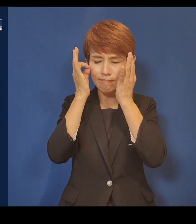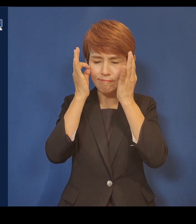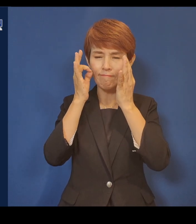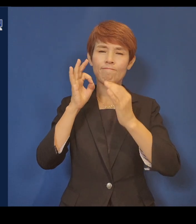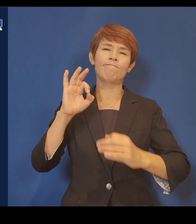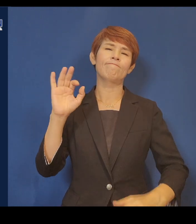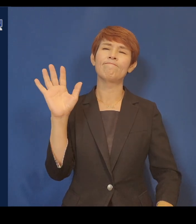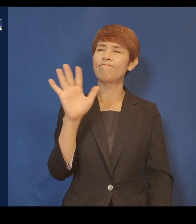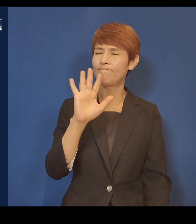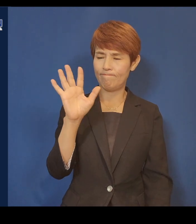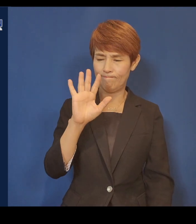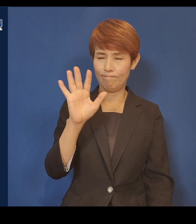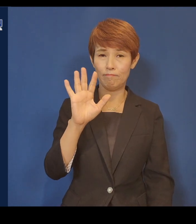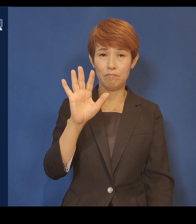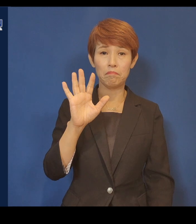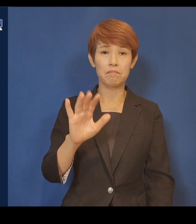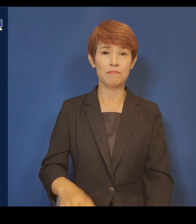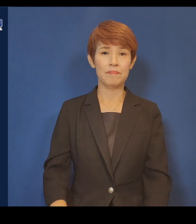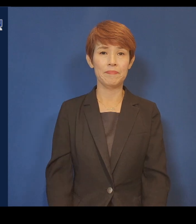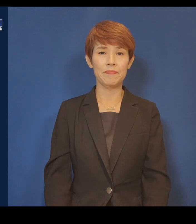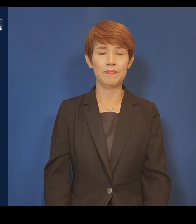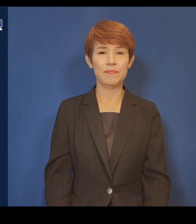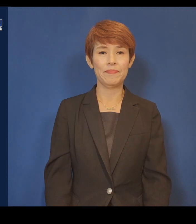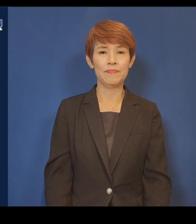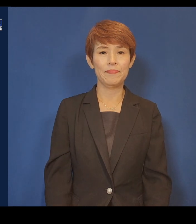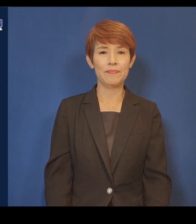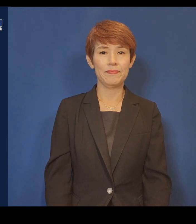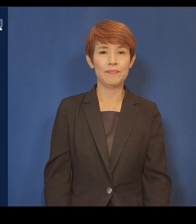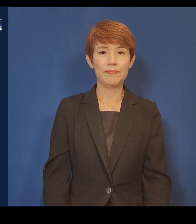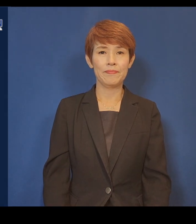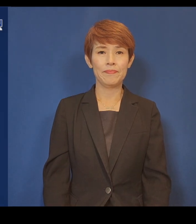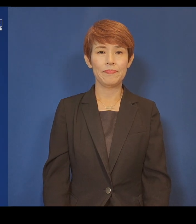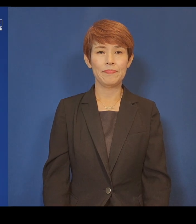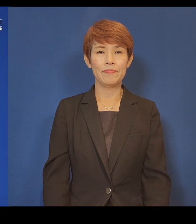일을 하려고 힘쓰지 아니하나이다.